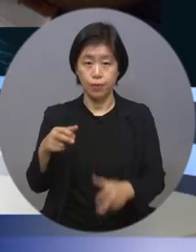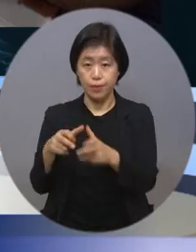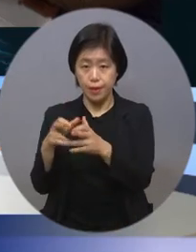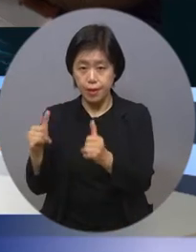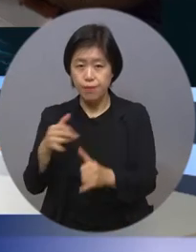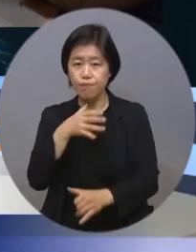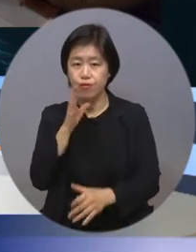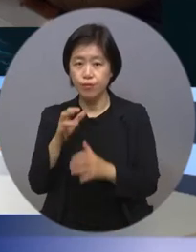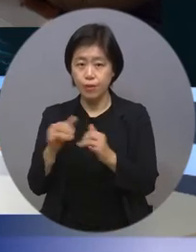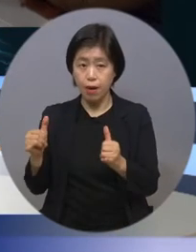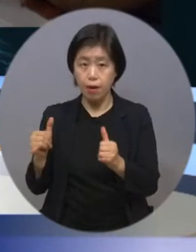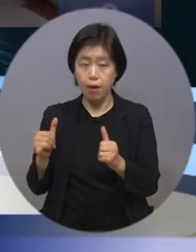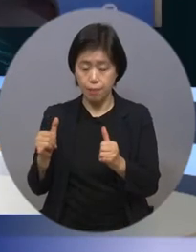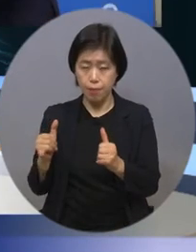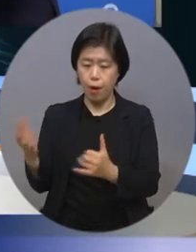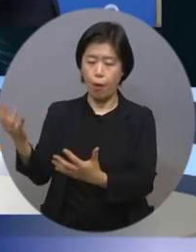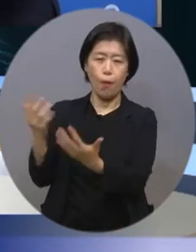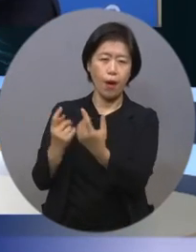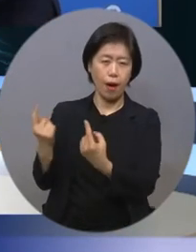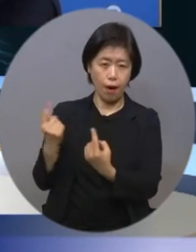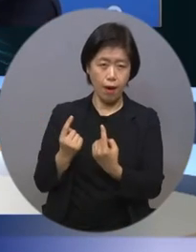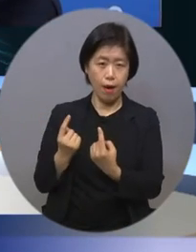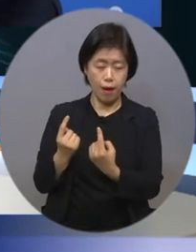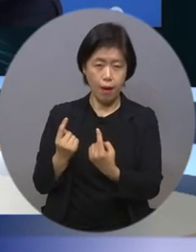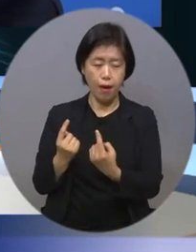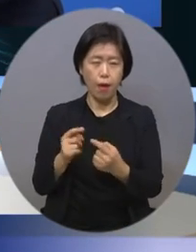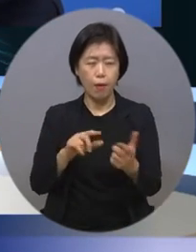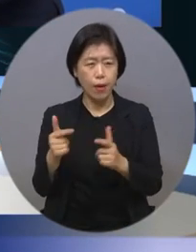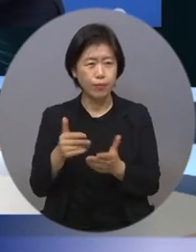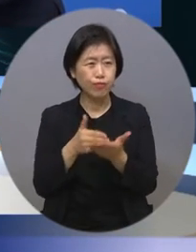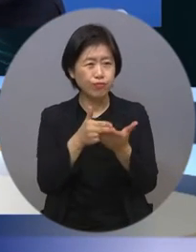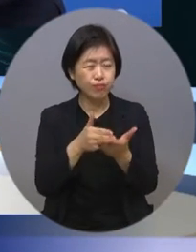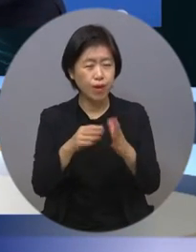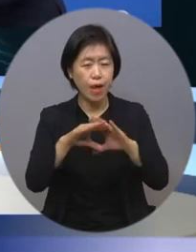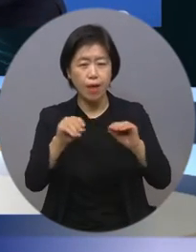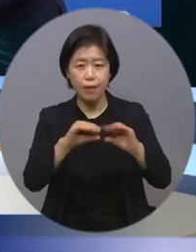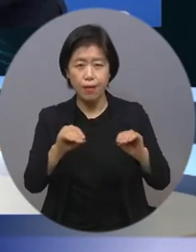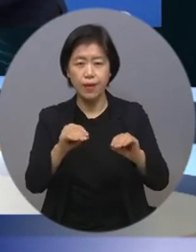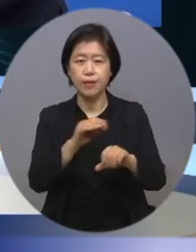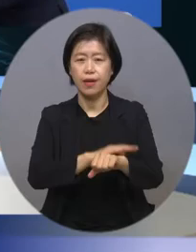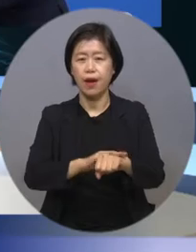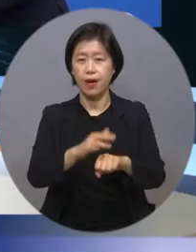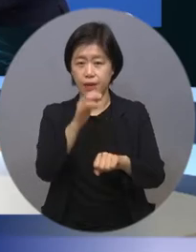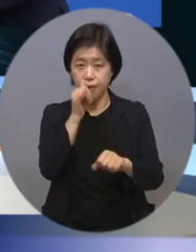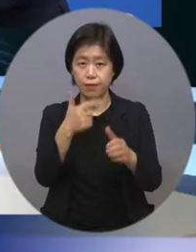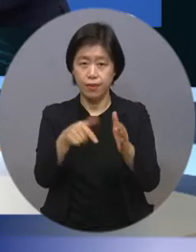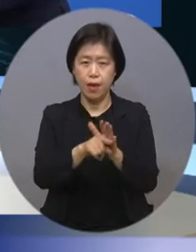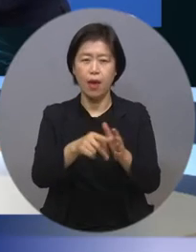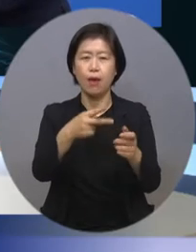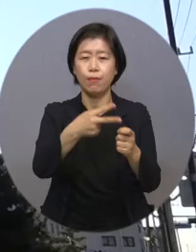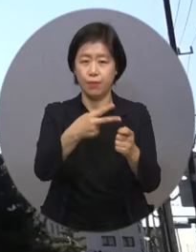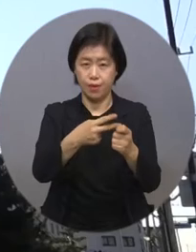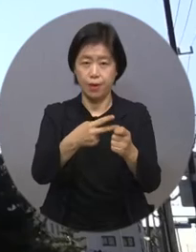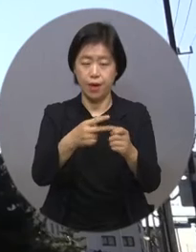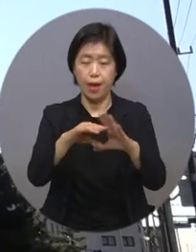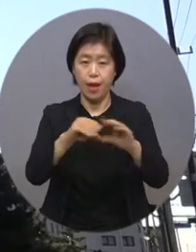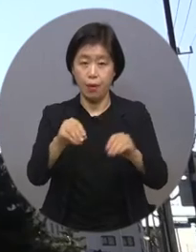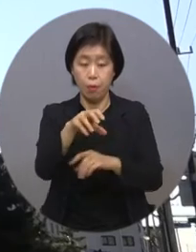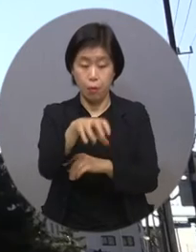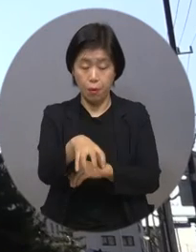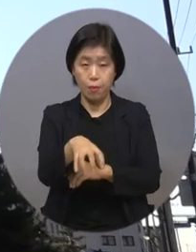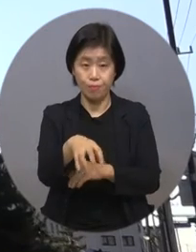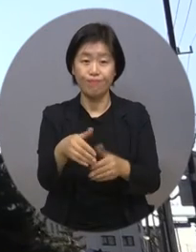편리하게 민원을 해결할 수 있는 제2민원실 개소식을 가졌는데요. 정우선 기자입니다. 지난